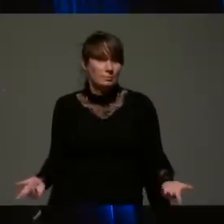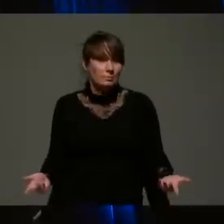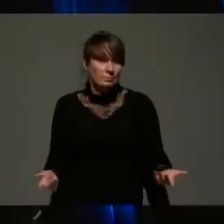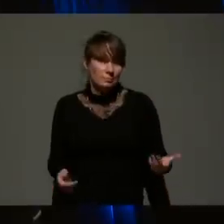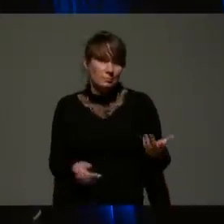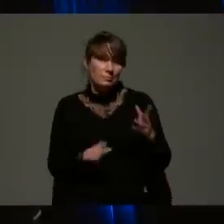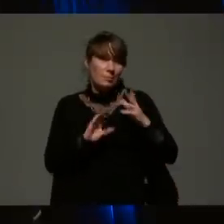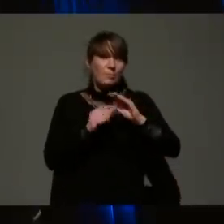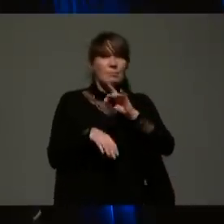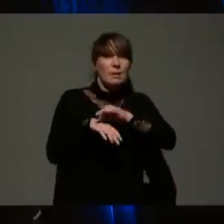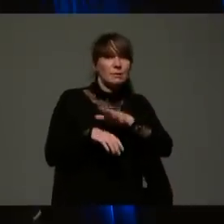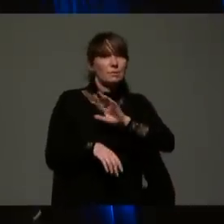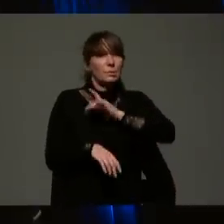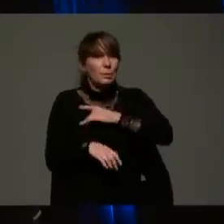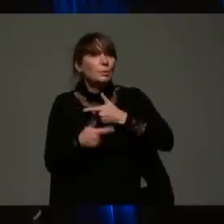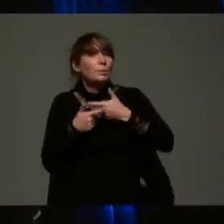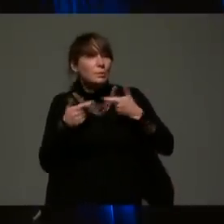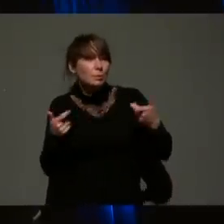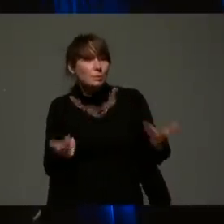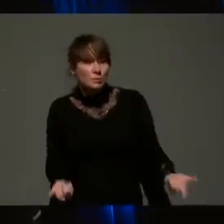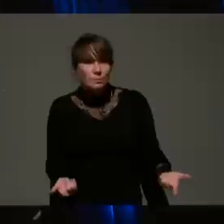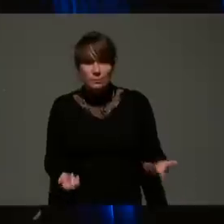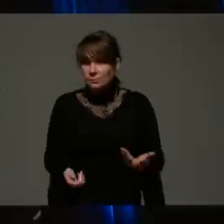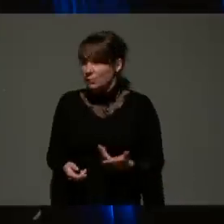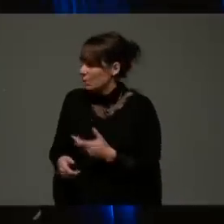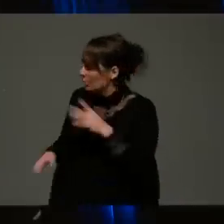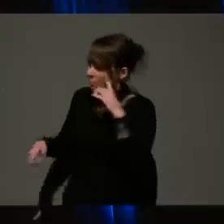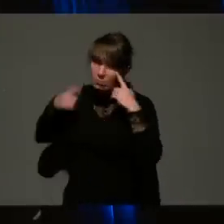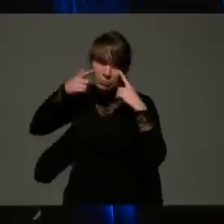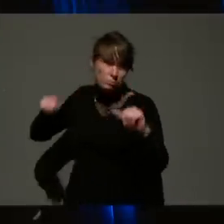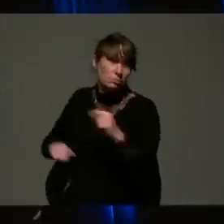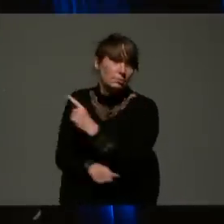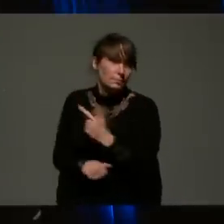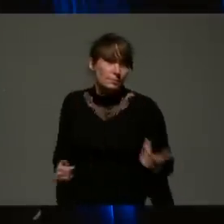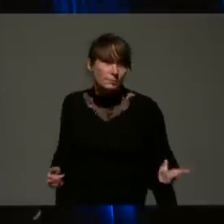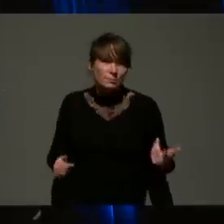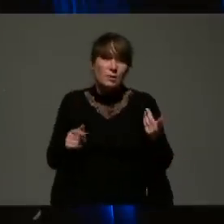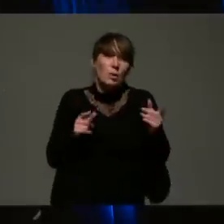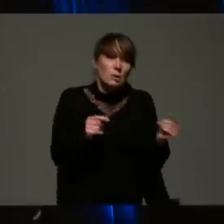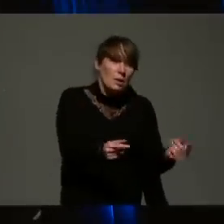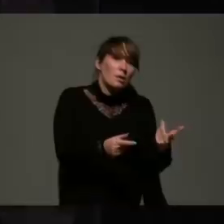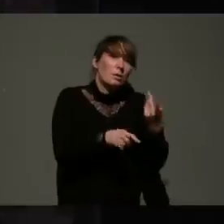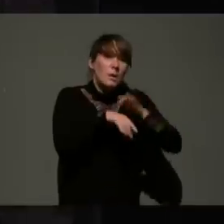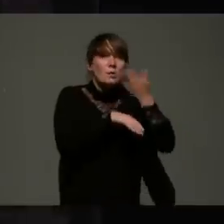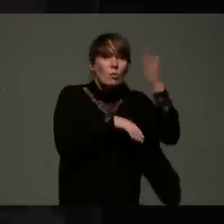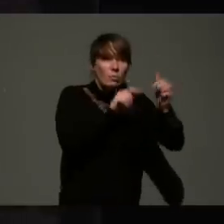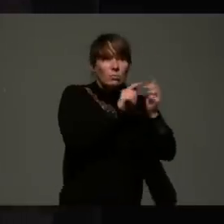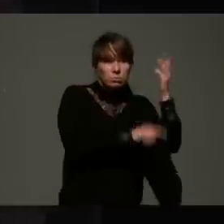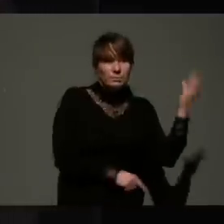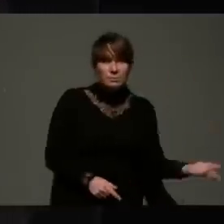maladies cardiovasculaires, mais aussi, on le voit, c'est à la limite de la significativité pour les cancers et pour d'autres maladies. Donc ça,